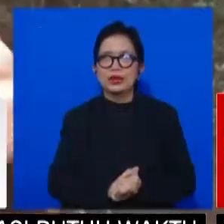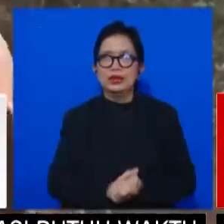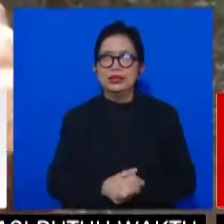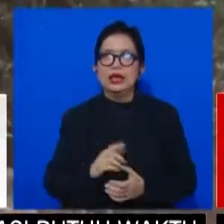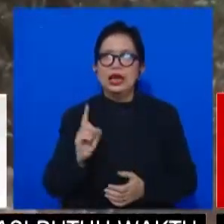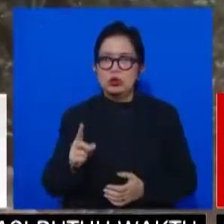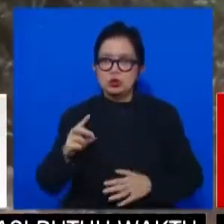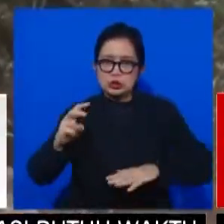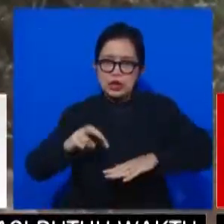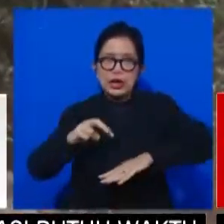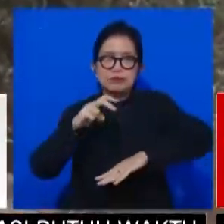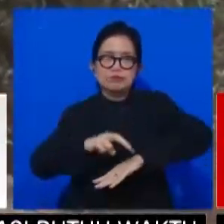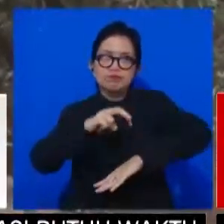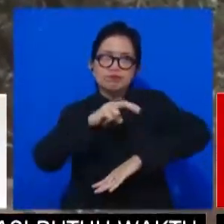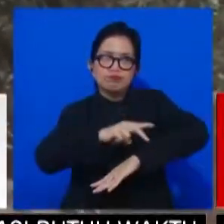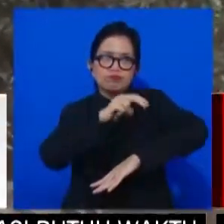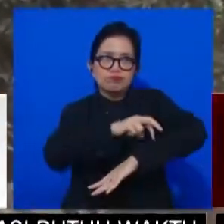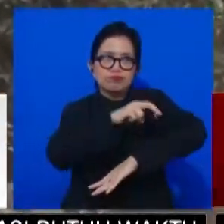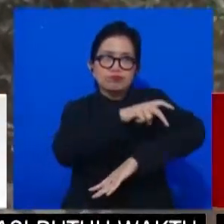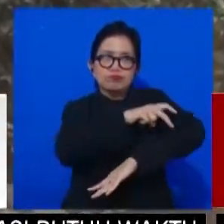jalan setapak dulu lewat